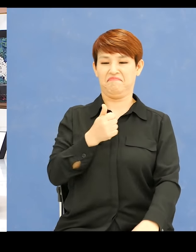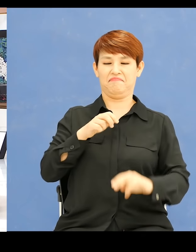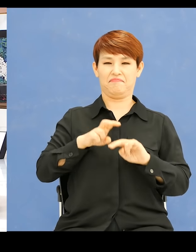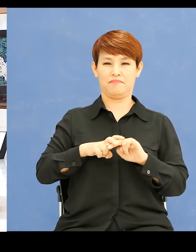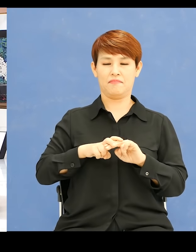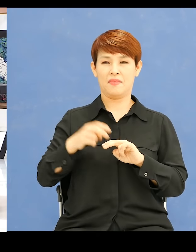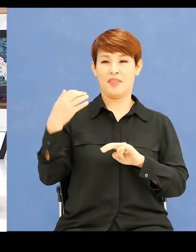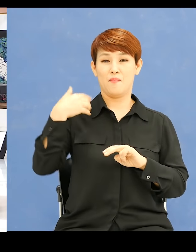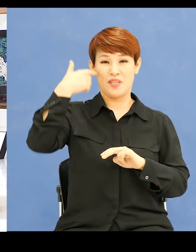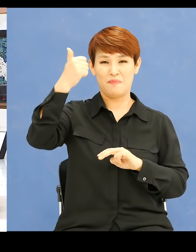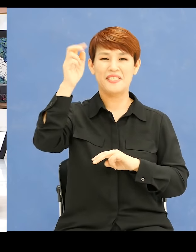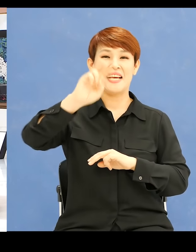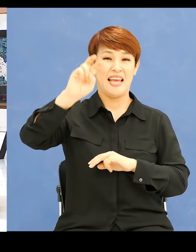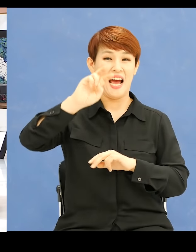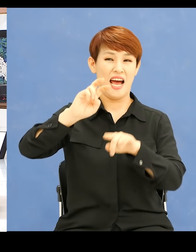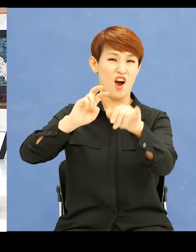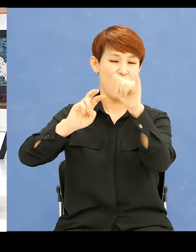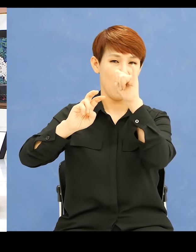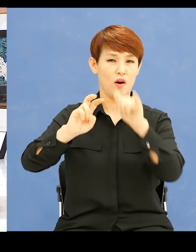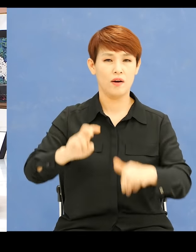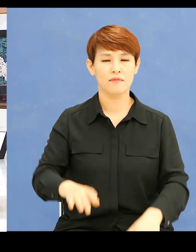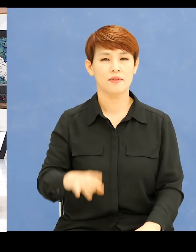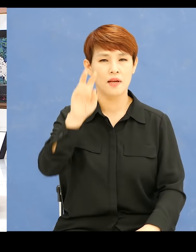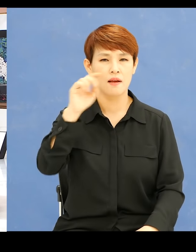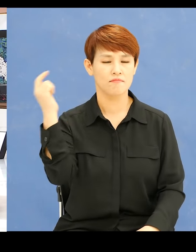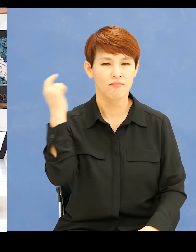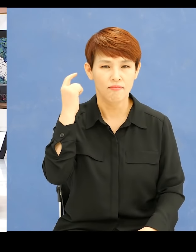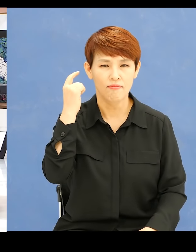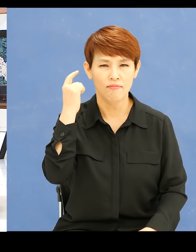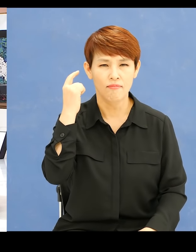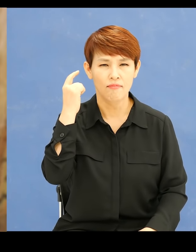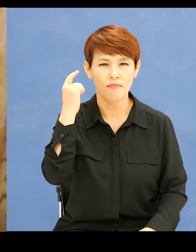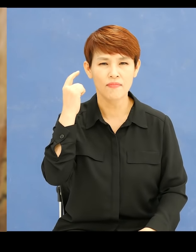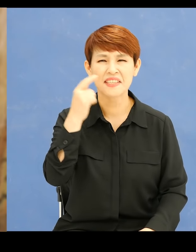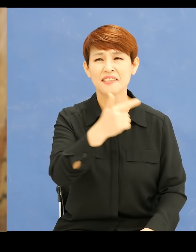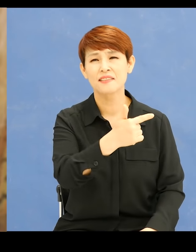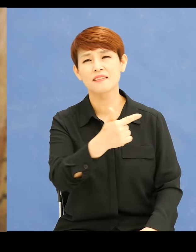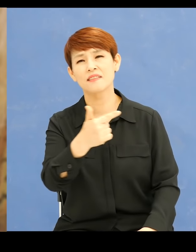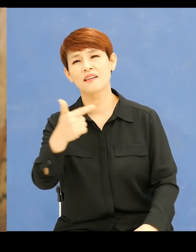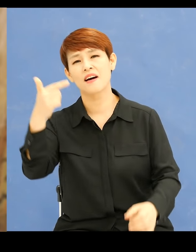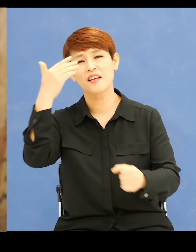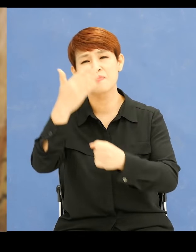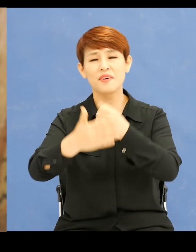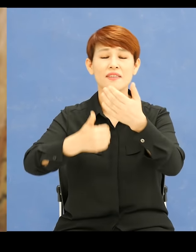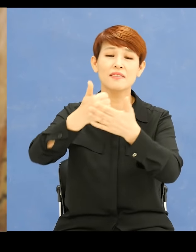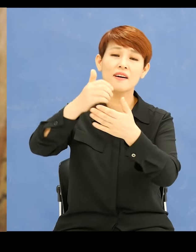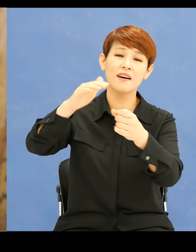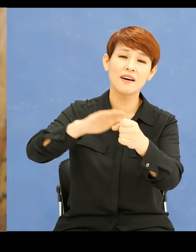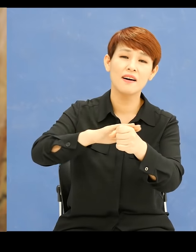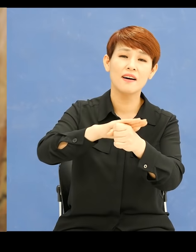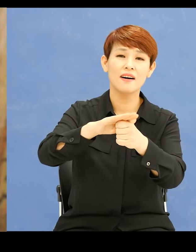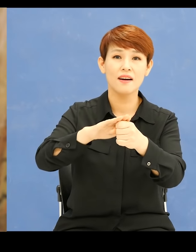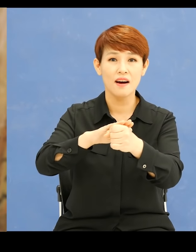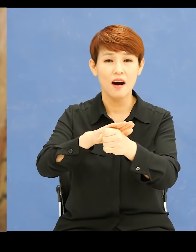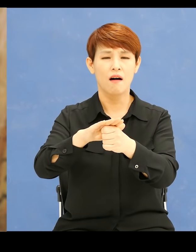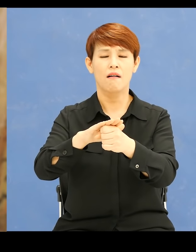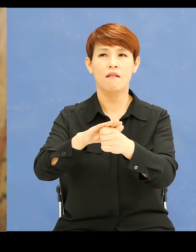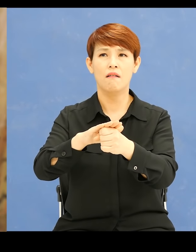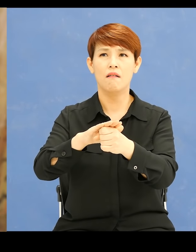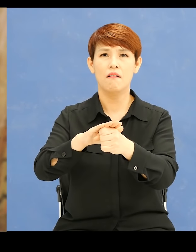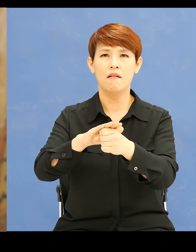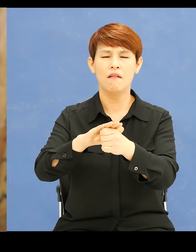있었는데 앞에 이제 담임 목사님이 찬양 인도를 하는데 이 찬양을 들은 거예요. 네. 그 크신 하나님의